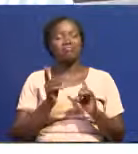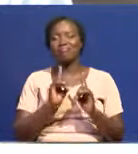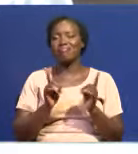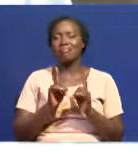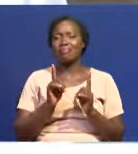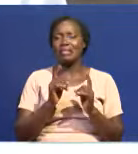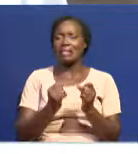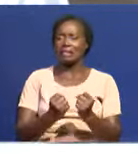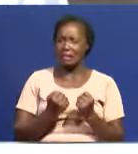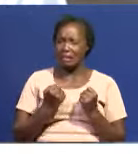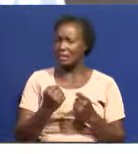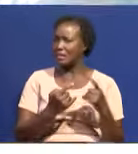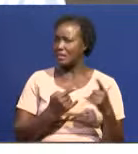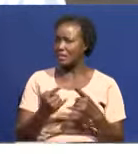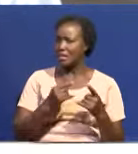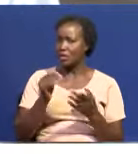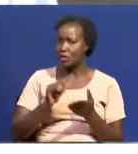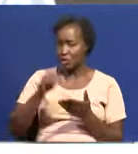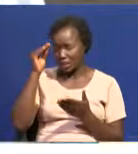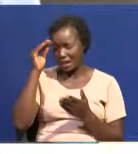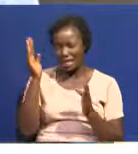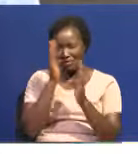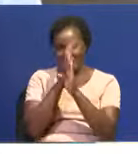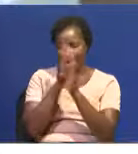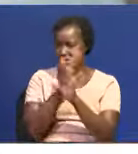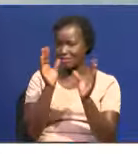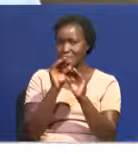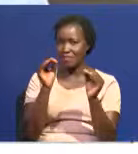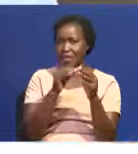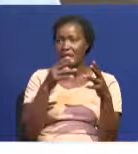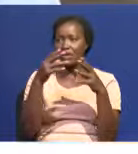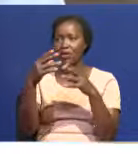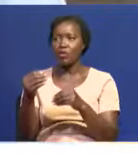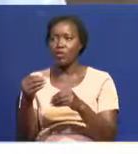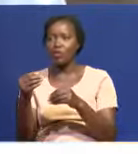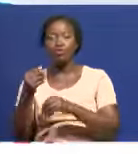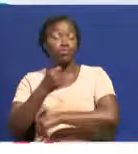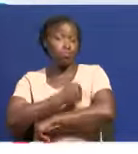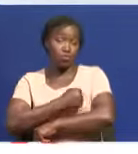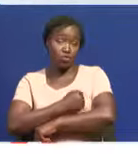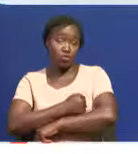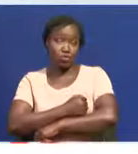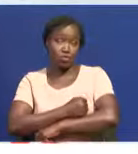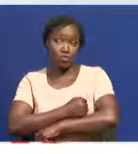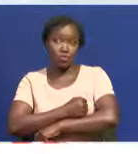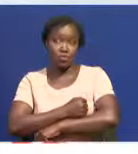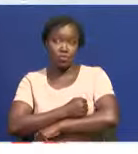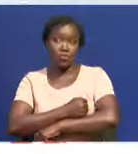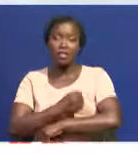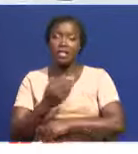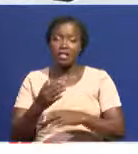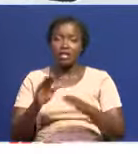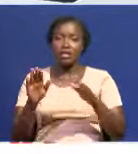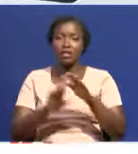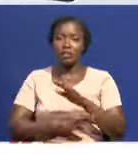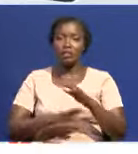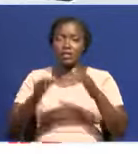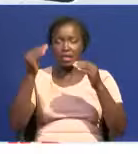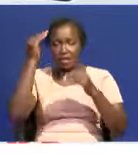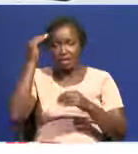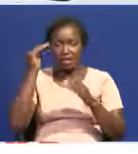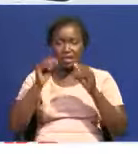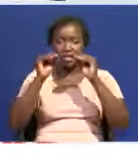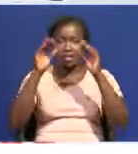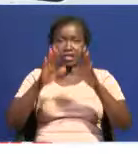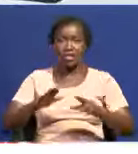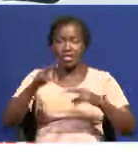bidii ya kusoma. Mimi sikuficha yeye kwa nyumba, nilipeleka yeye paka kwa shule. Kenneth Sidai, naibu mwalimu mkuu wa shule ya